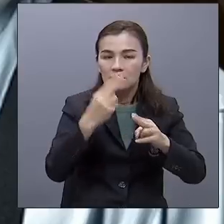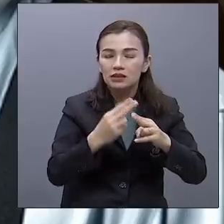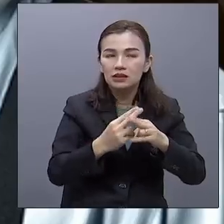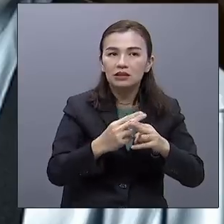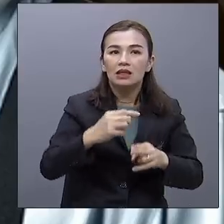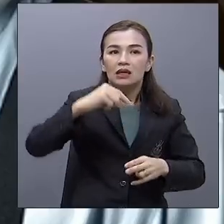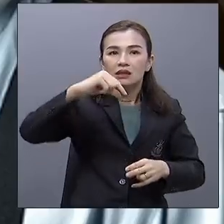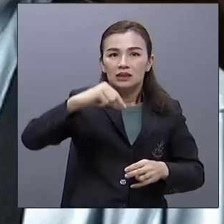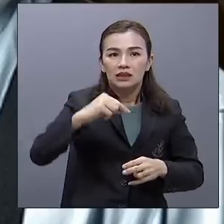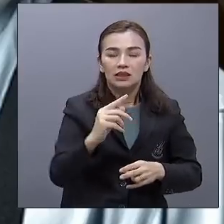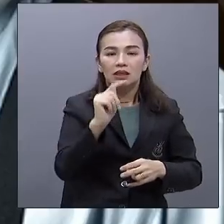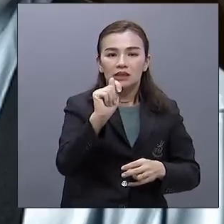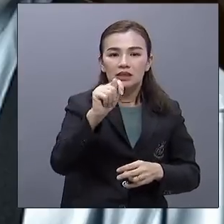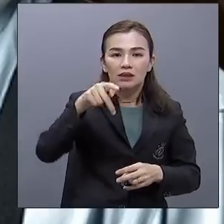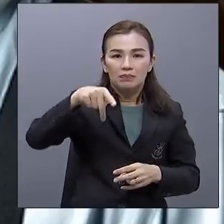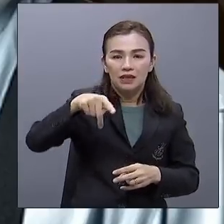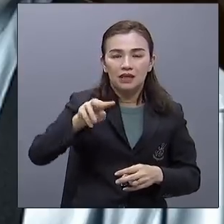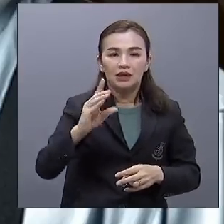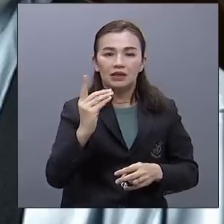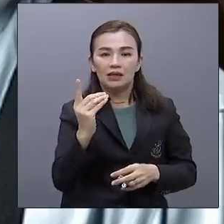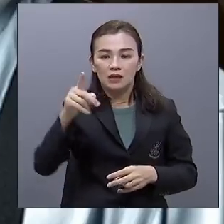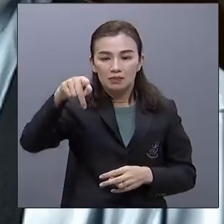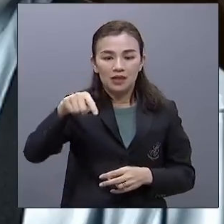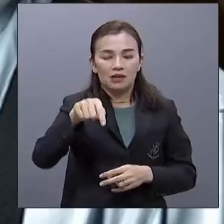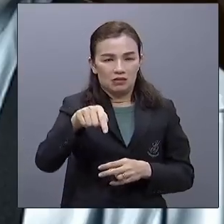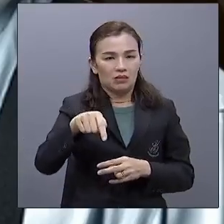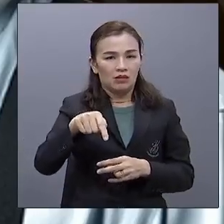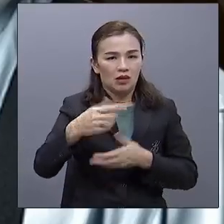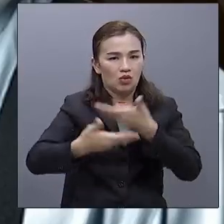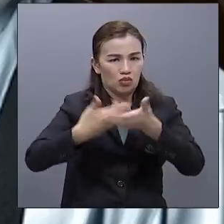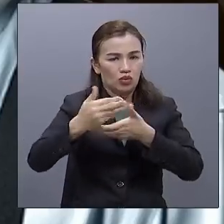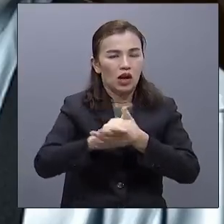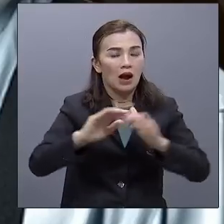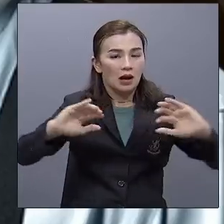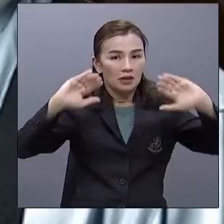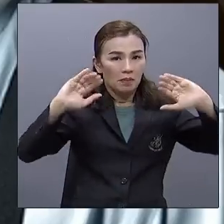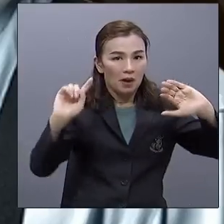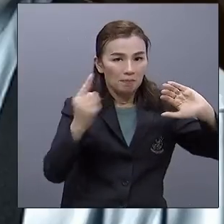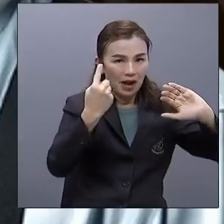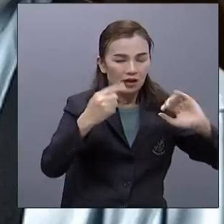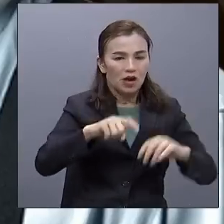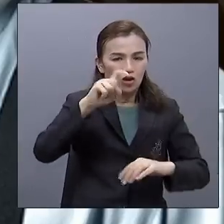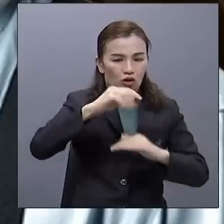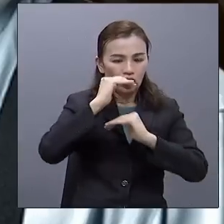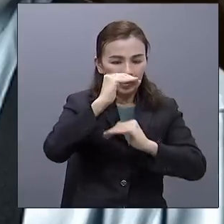เรื่องพวกนี้มีความจำเป็นที่จะต้องการรัฐบาลใหม่ที่จะมีการกำหนดท่าทีอย่างชัดเจน